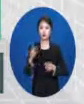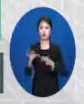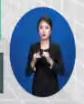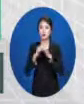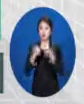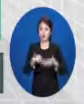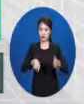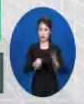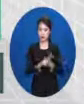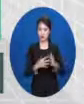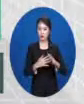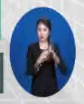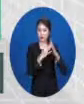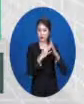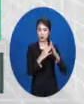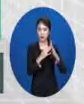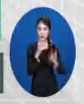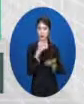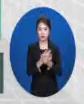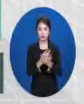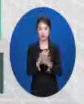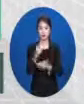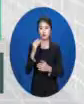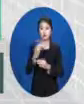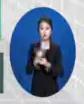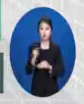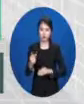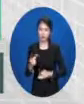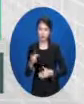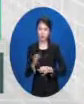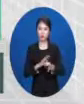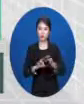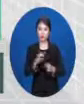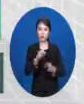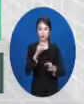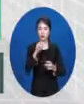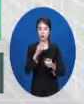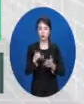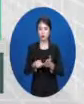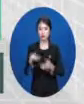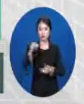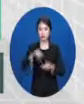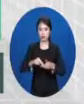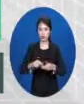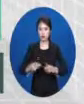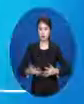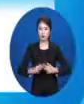중소상인들을 위해 건립한 천안 중소유통 공동도매 물류센터가 빠르게 정착되고 있습니다.